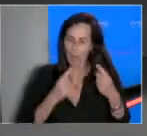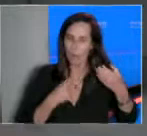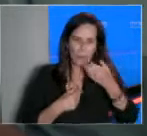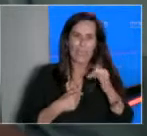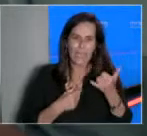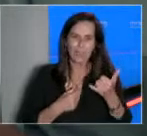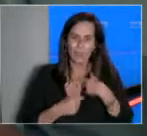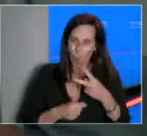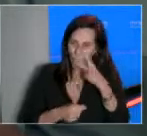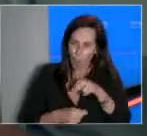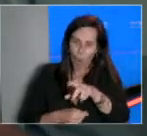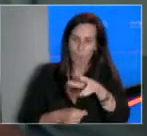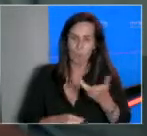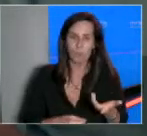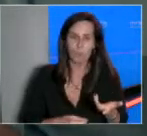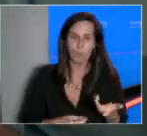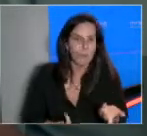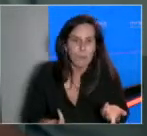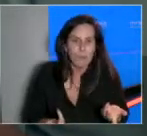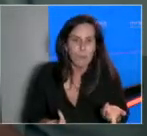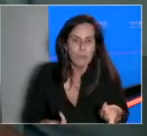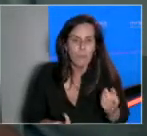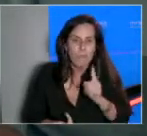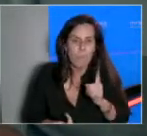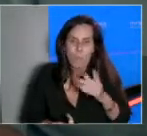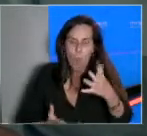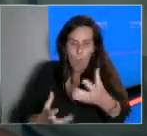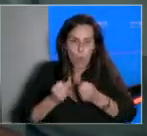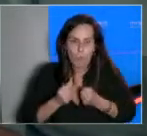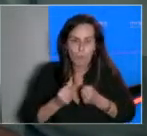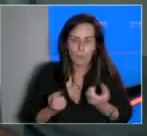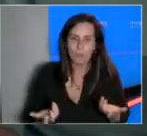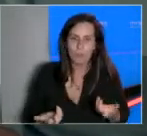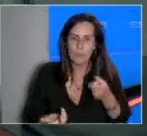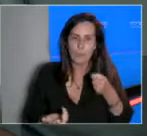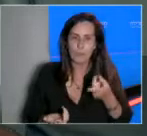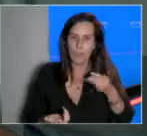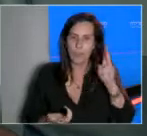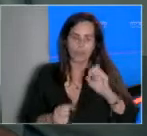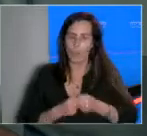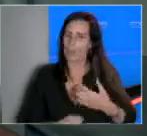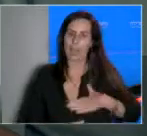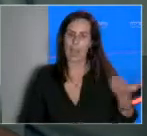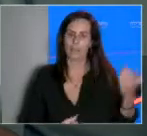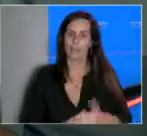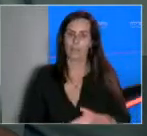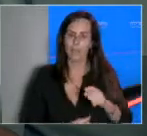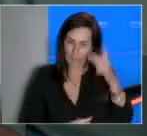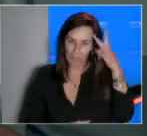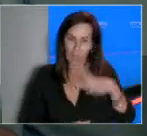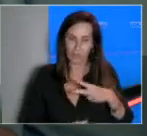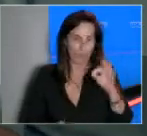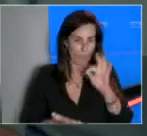הם אומרים, כן, אנחנו רואים אותו, ואנחנו זה, והם לא הולכים ומחזיקים אותו, זה עוד יותר שובר את הלב. ואתה